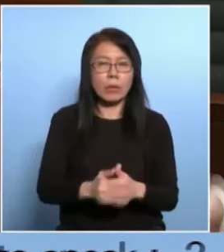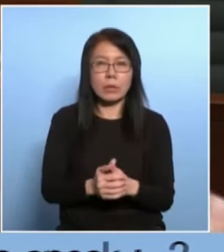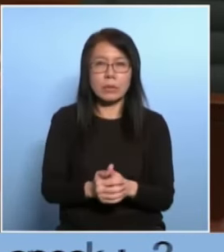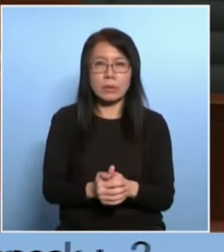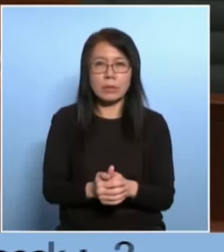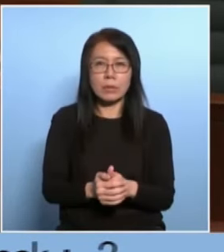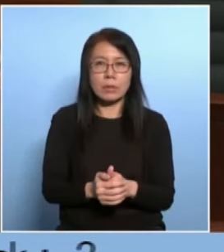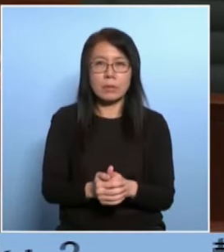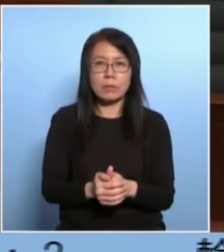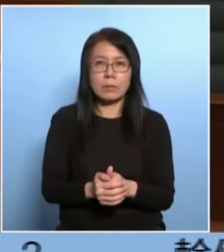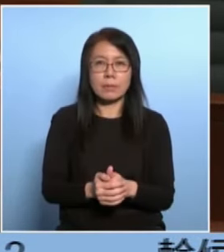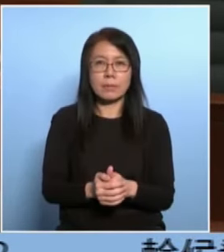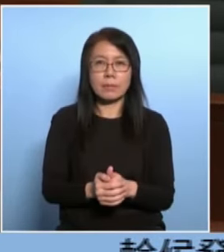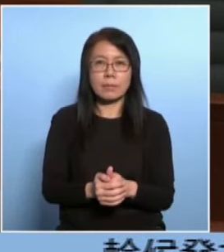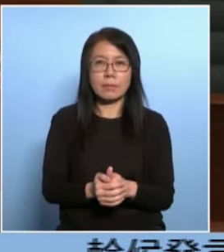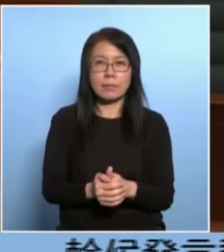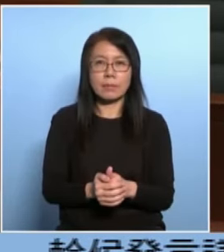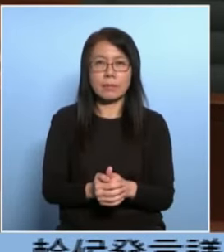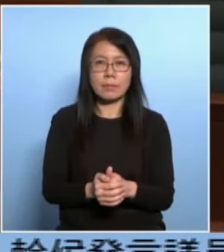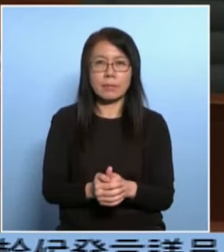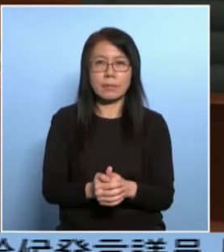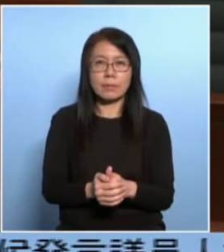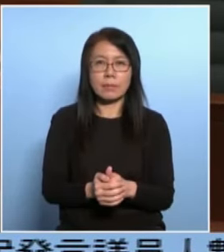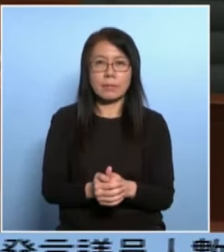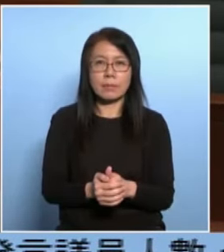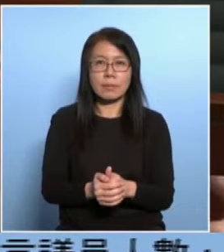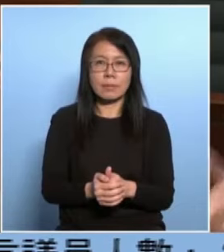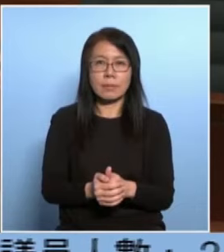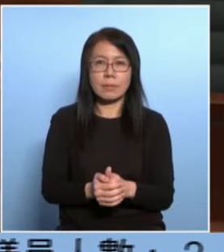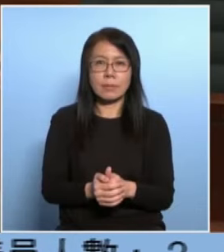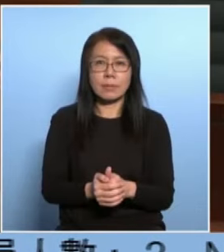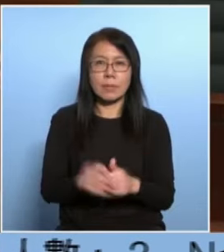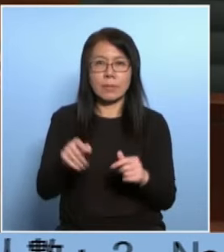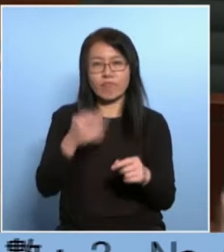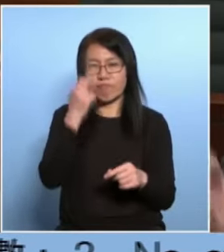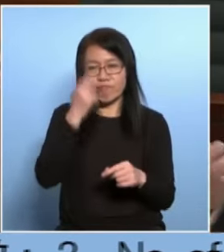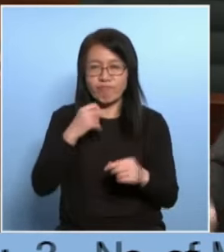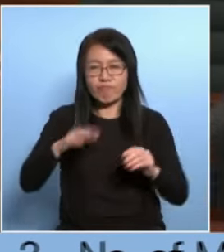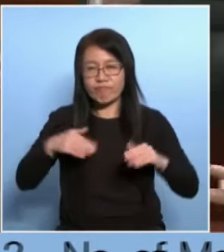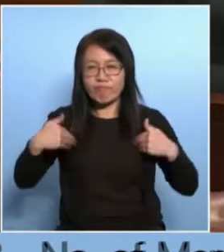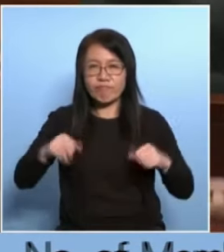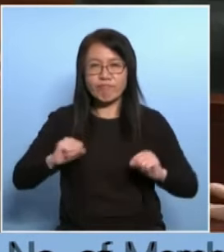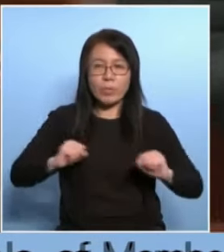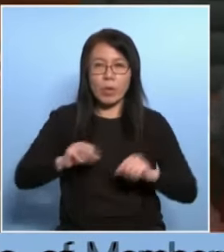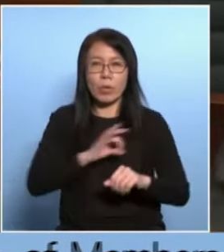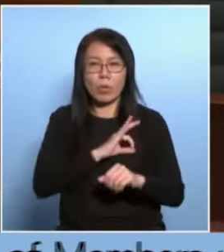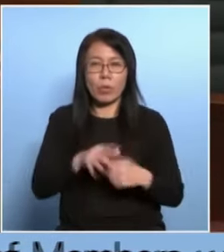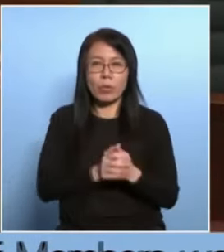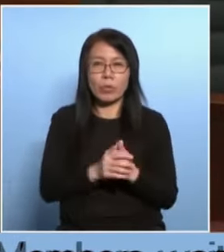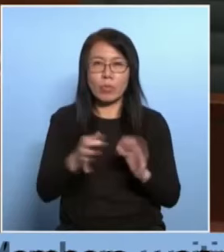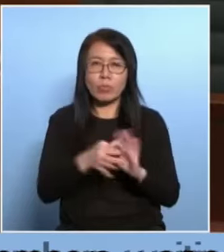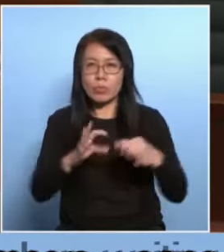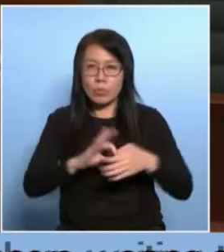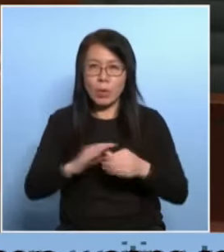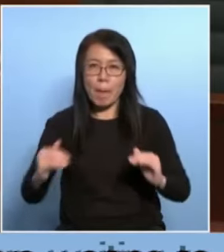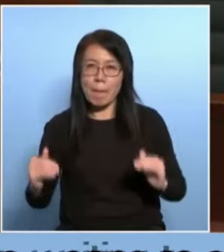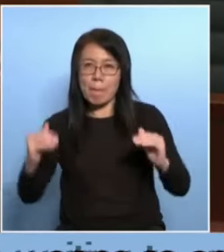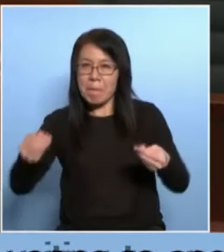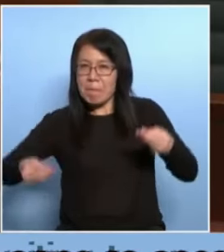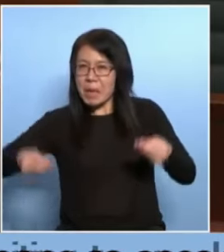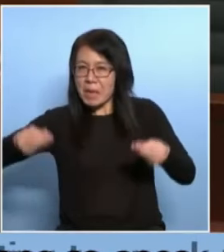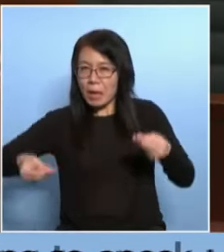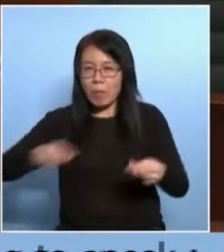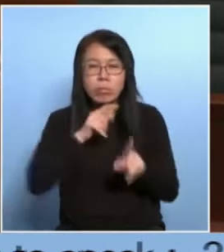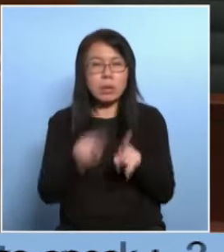以一個叫做是同樂會，還要掹到上去跟奧林匹克來比拼